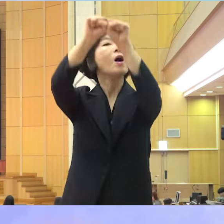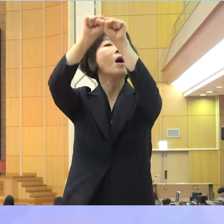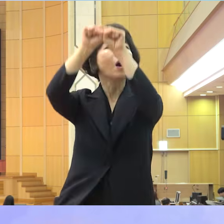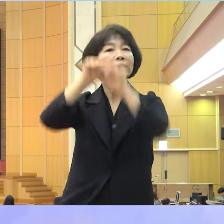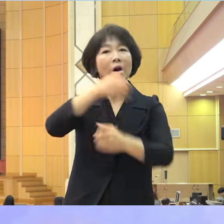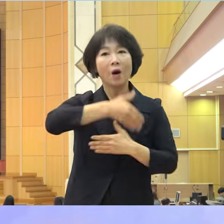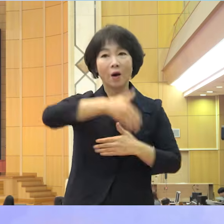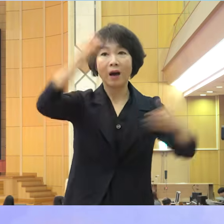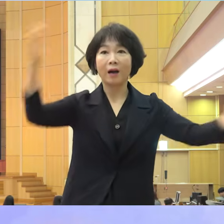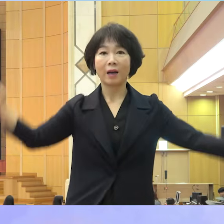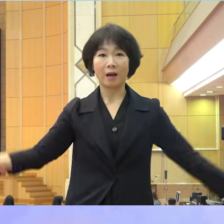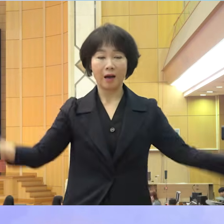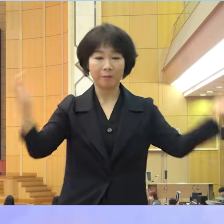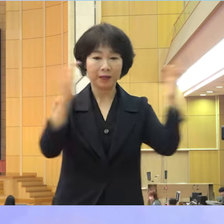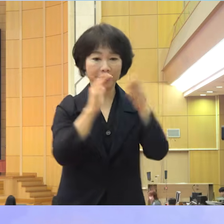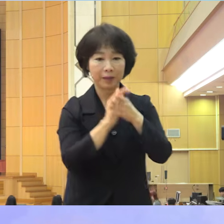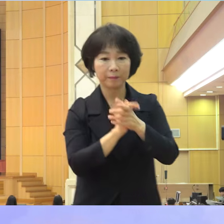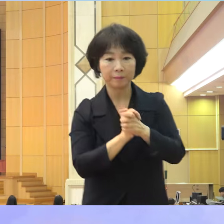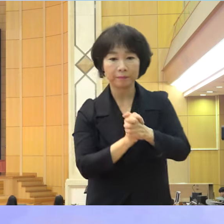뻗쳐가라.